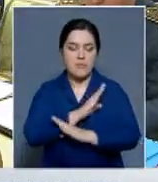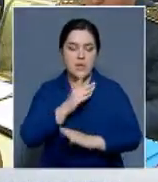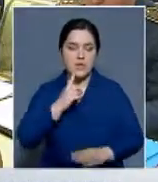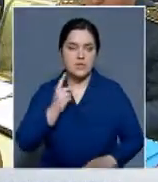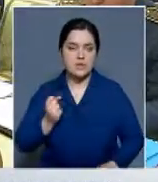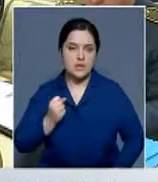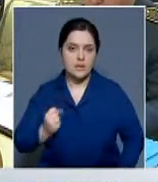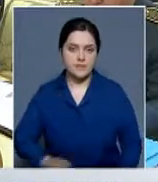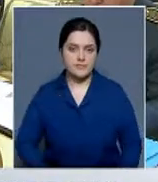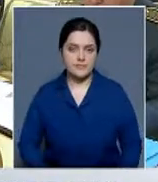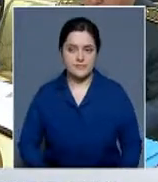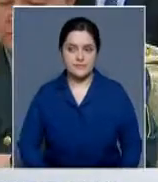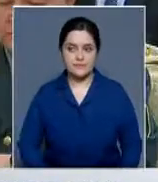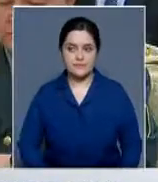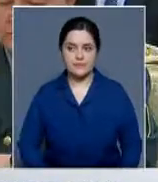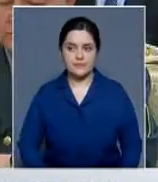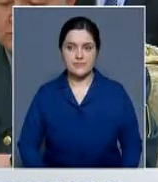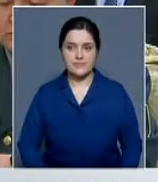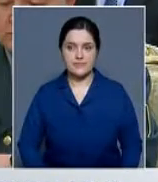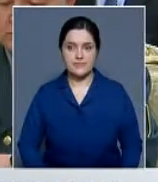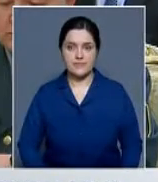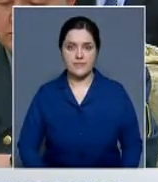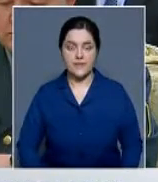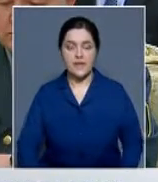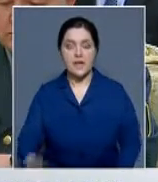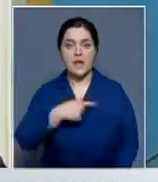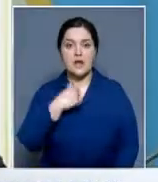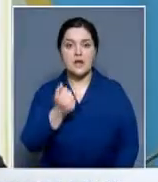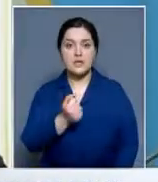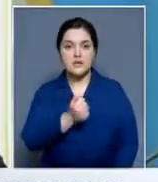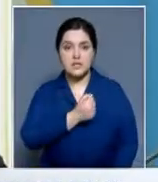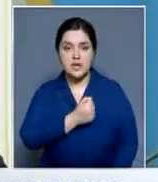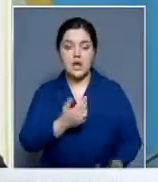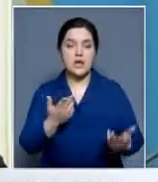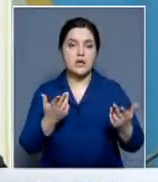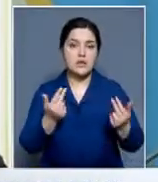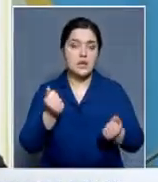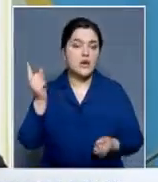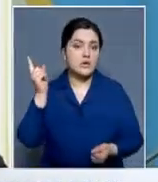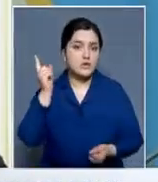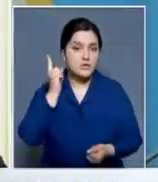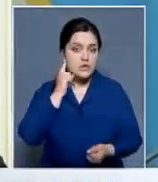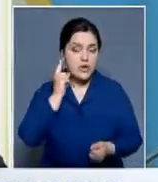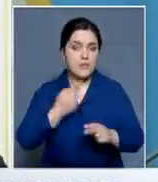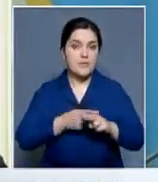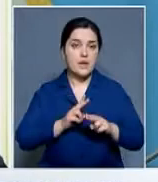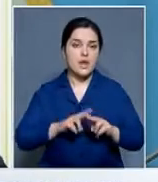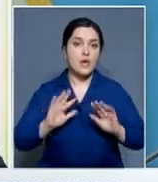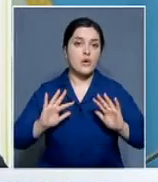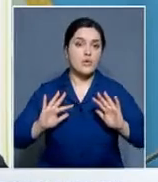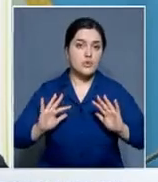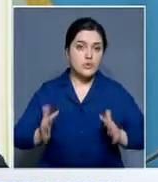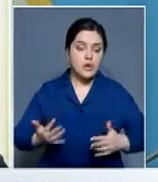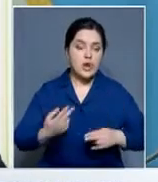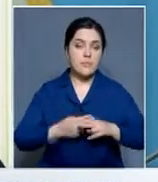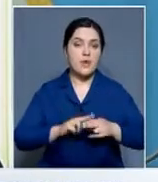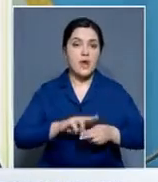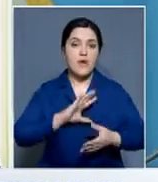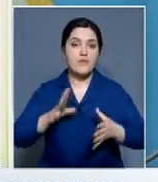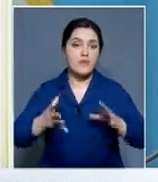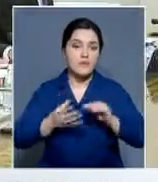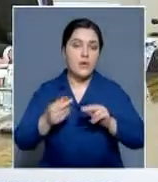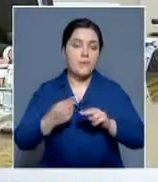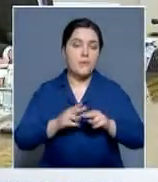Я с глубоким прискорбием воспел печальную весть трагических событий в Жамбылской области, где в результате схода